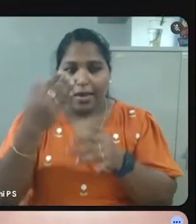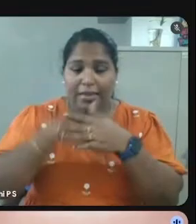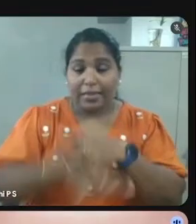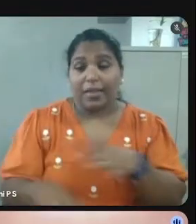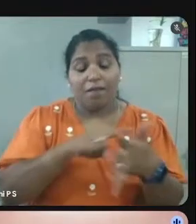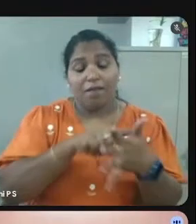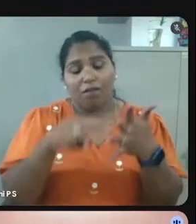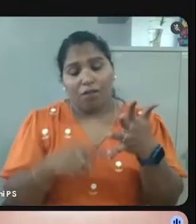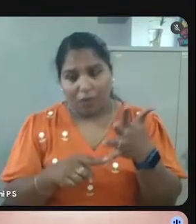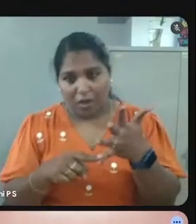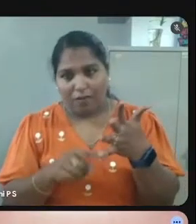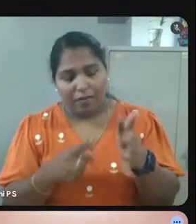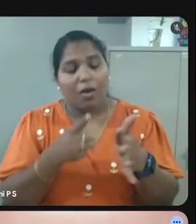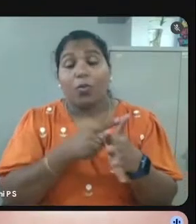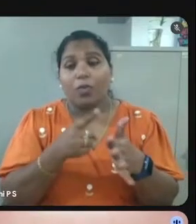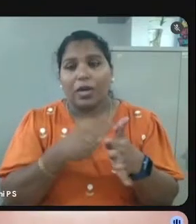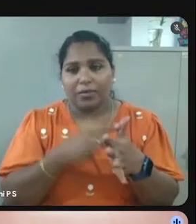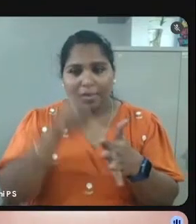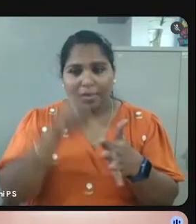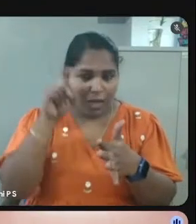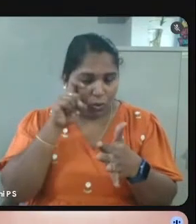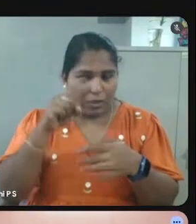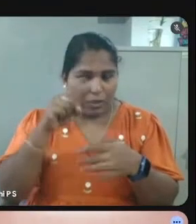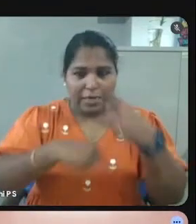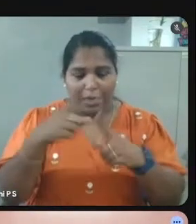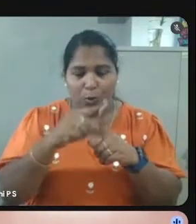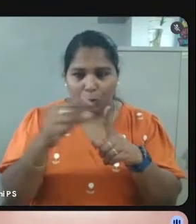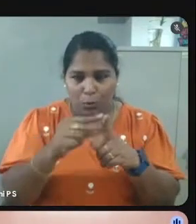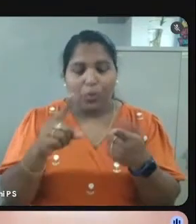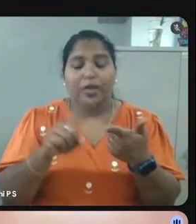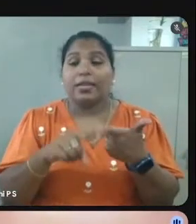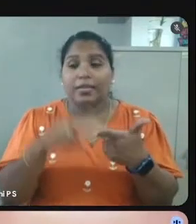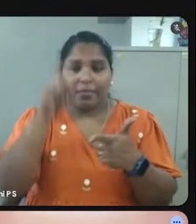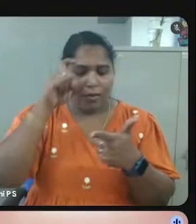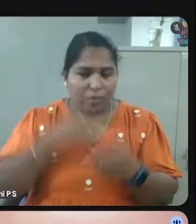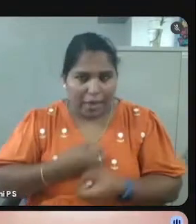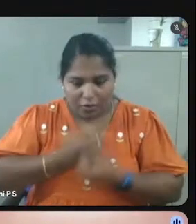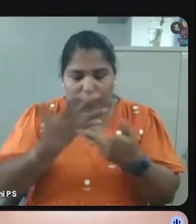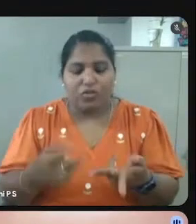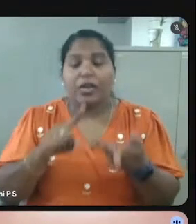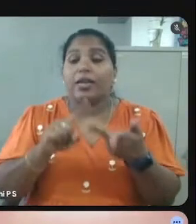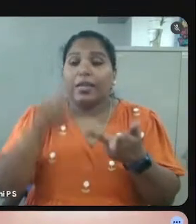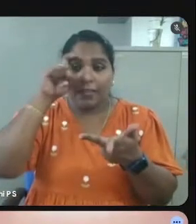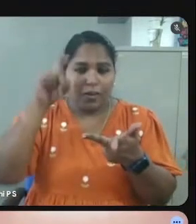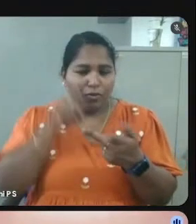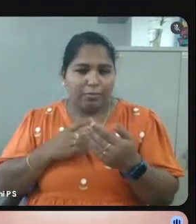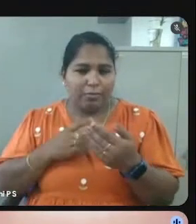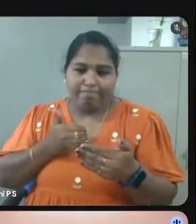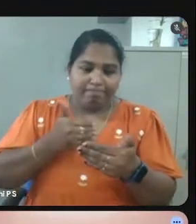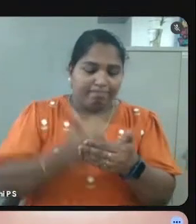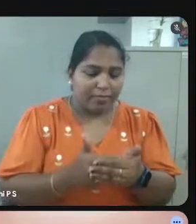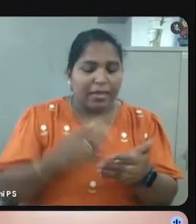പറയുന്നത് സെക്ഷുവൽ ആക്ടിവിറ്റിയും, സെക്ഷുവൽ എക്സ്പ്രഷൻ, സെക്ഷുവൽ ഇന്റിമസി, സെക്ഷുവൽ ഹെൽത്ത്,